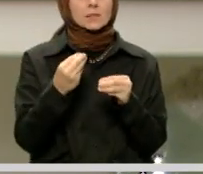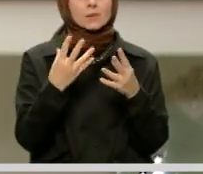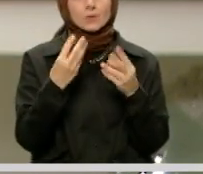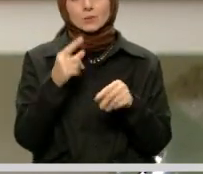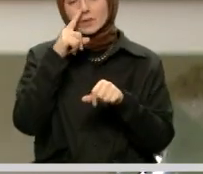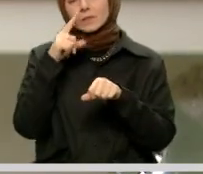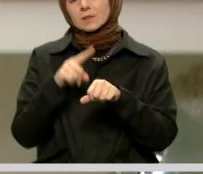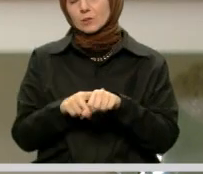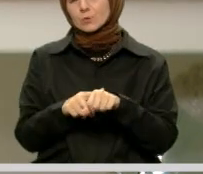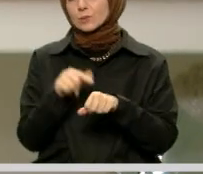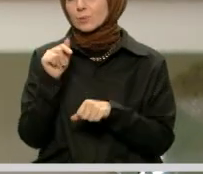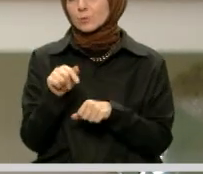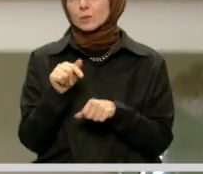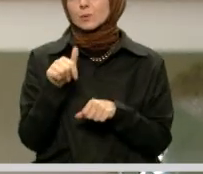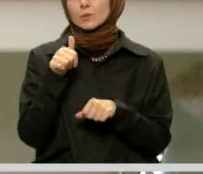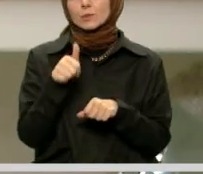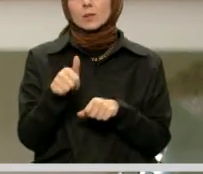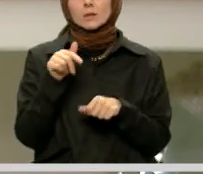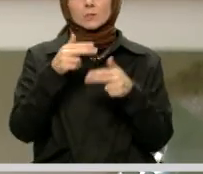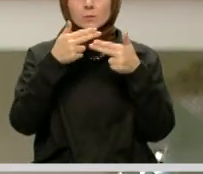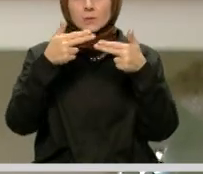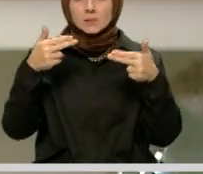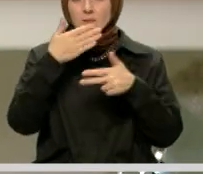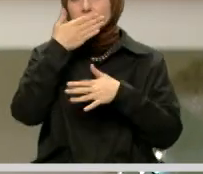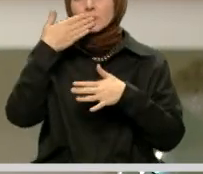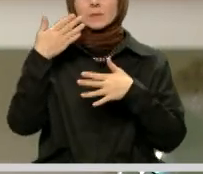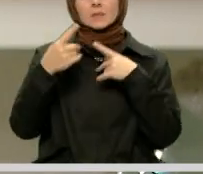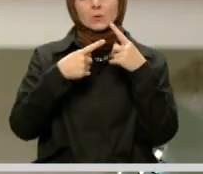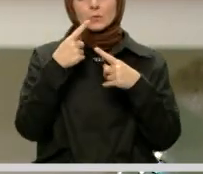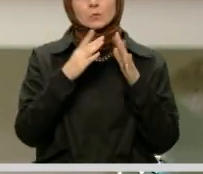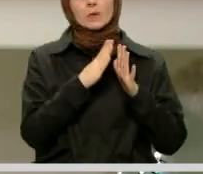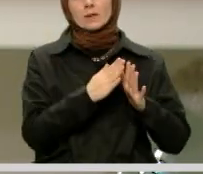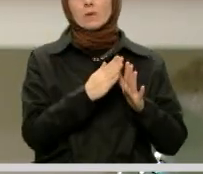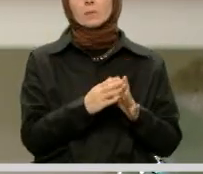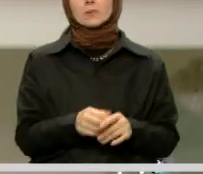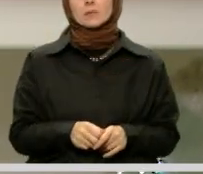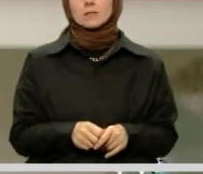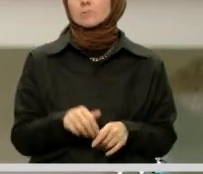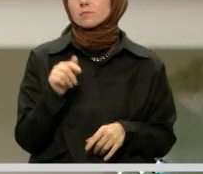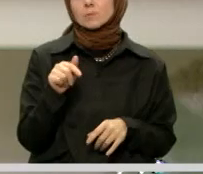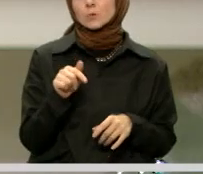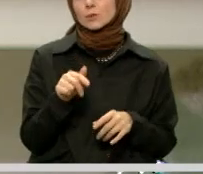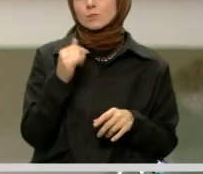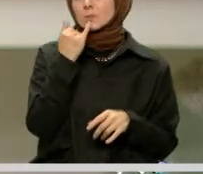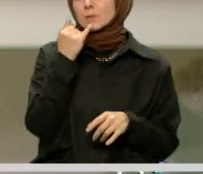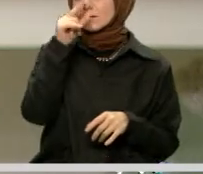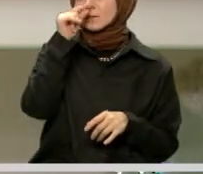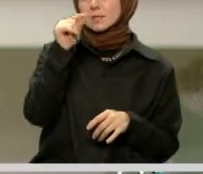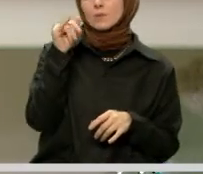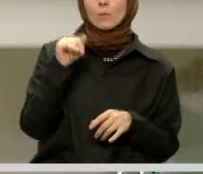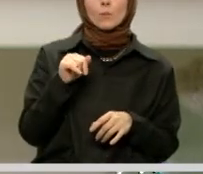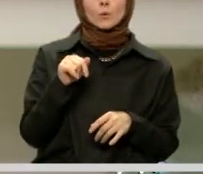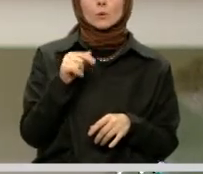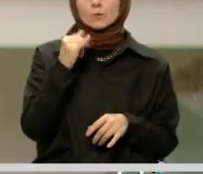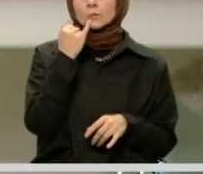inanıyoruz. O yüzden bizler de bugünlerde bu konu başlıklarıyla çoklukla ekranlarınızda olacağız inşallah. Peki bugün konuğumuz kim olacak? Bugün